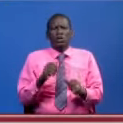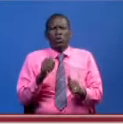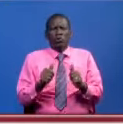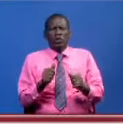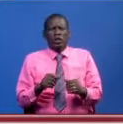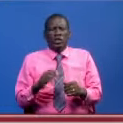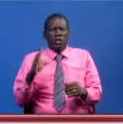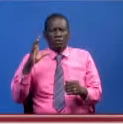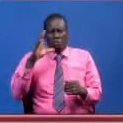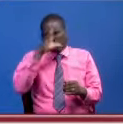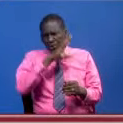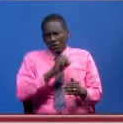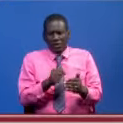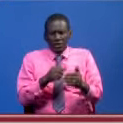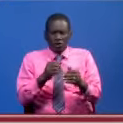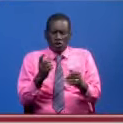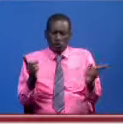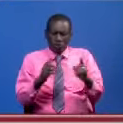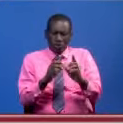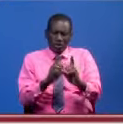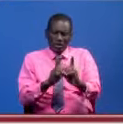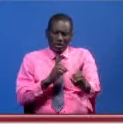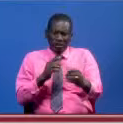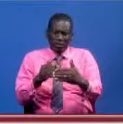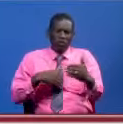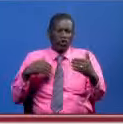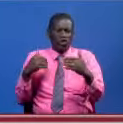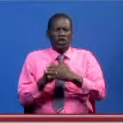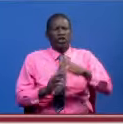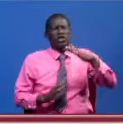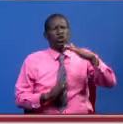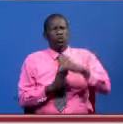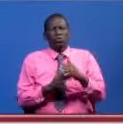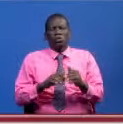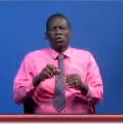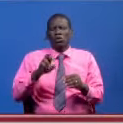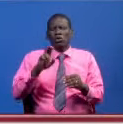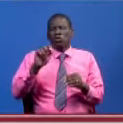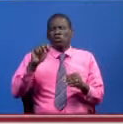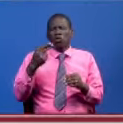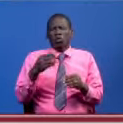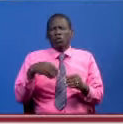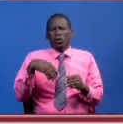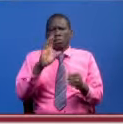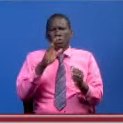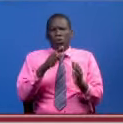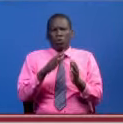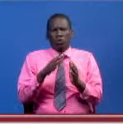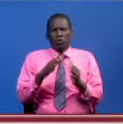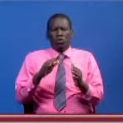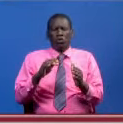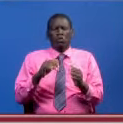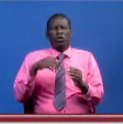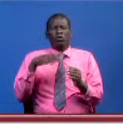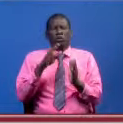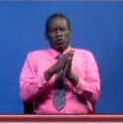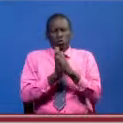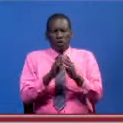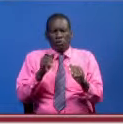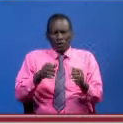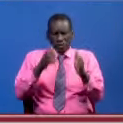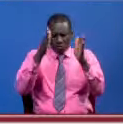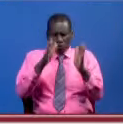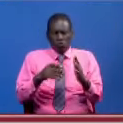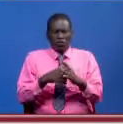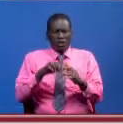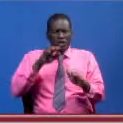kufika lengo lake. Mwanahabari wetu Ruth Salmoi Chesenge anaangazia safari ya jamaa huyo aliyeanza kupanda